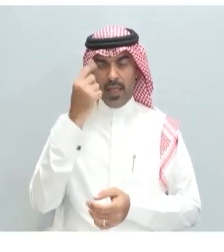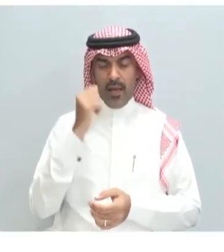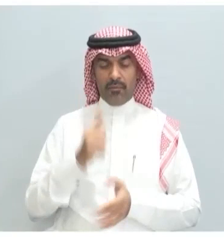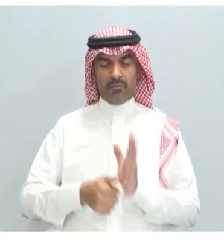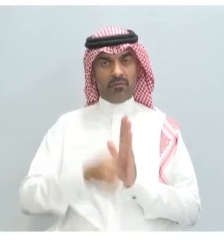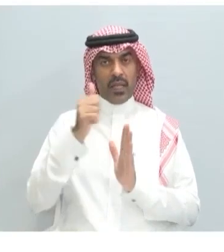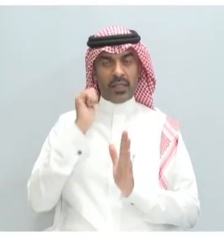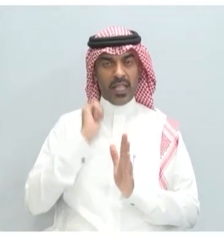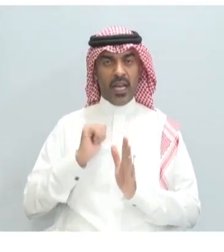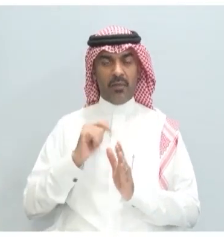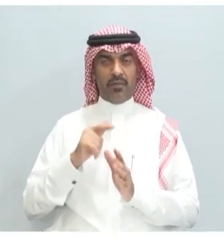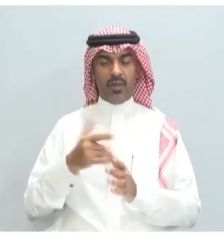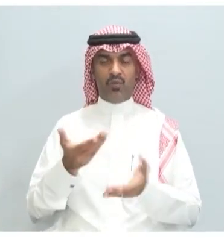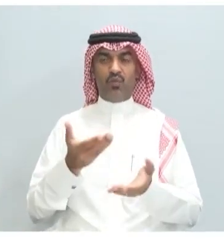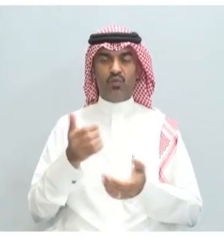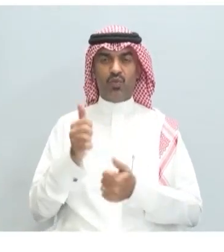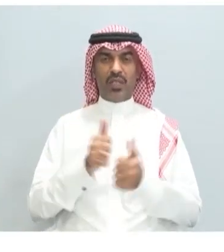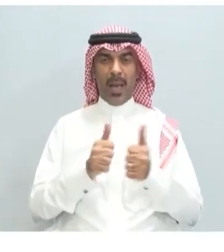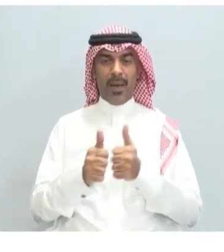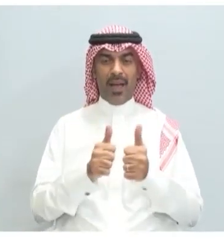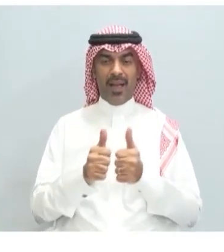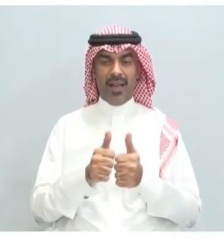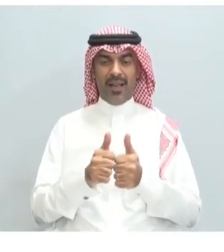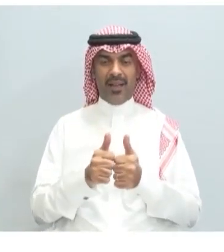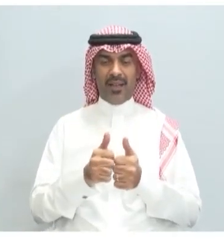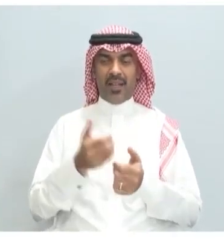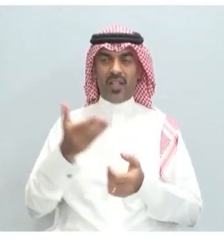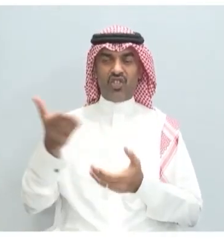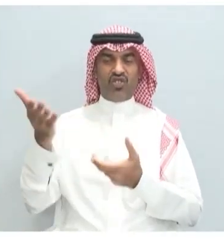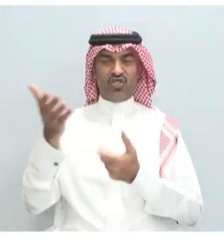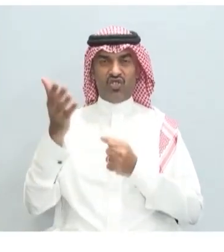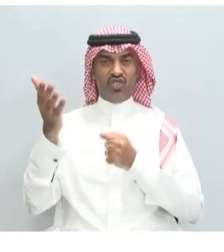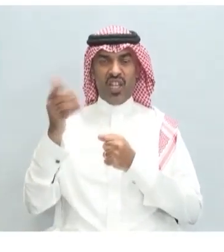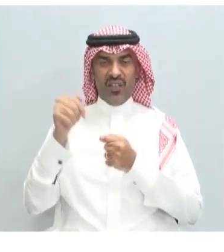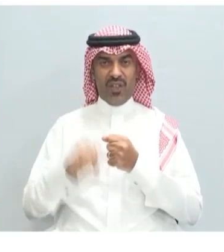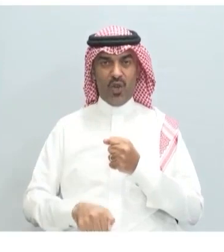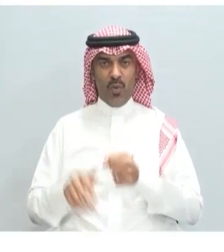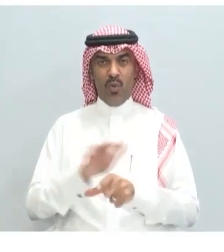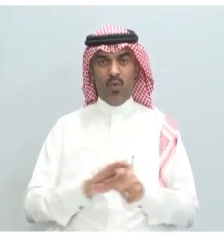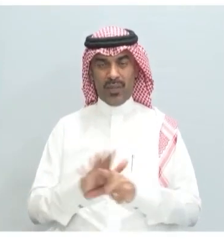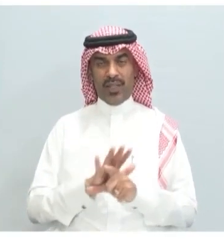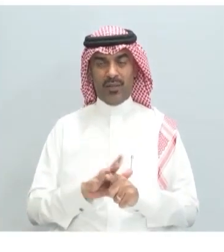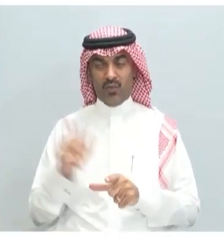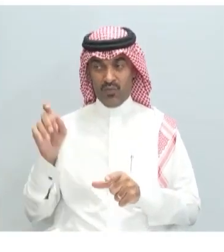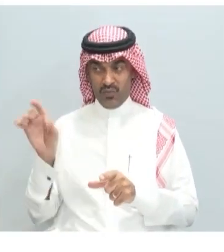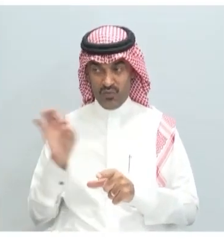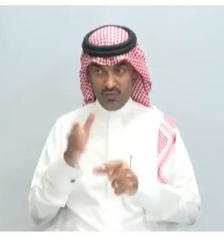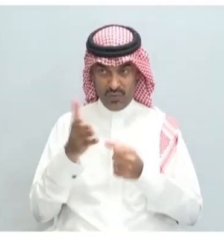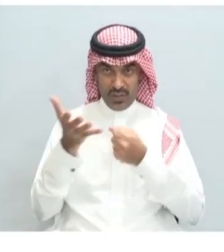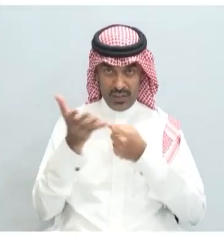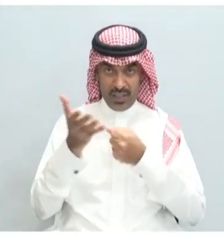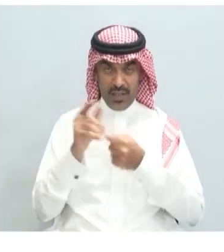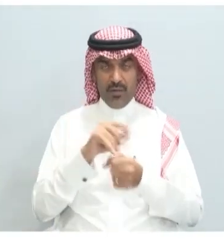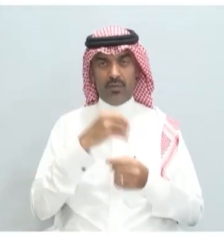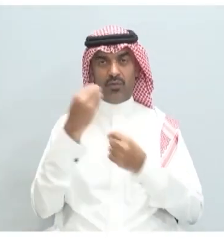في مسابقه القاء الشعر في احتفال المدرسه باليوم الوطني للمملكه فسمنت اذا اختيرت عشوائيا من